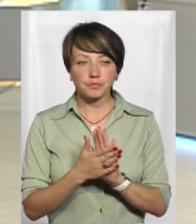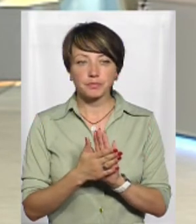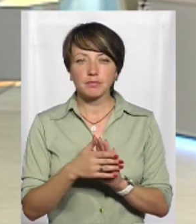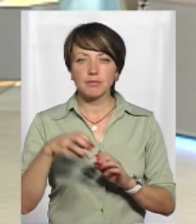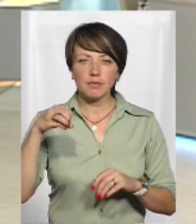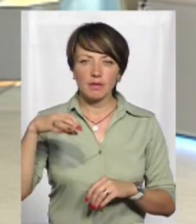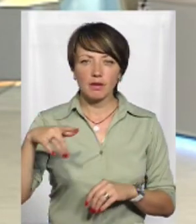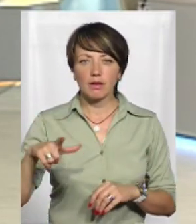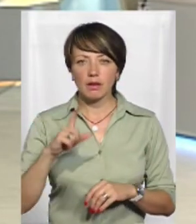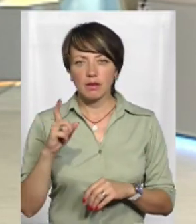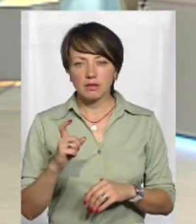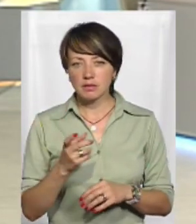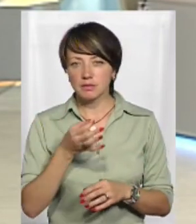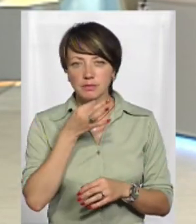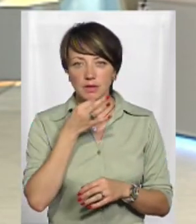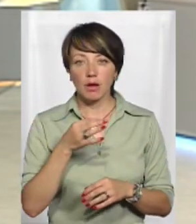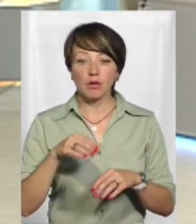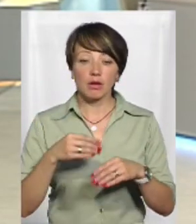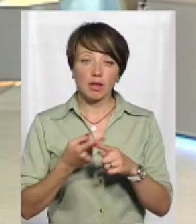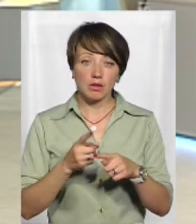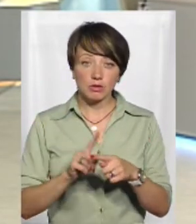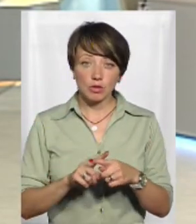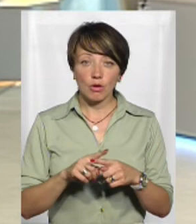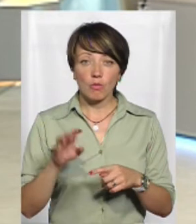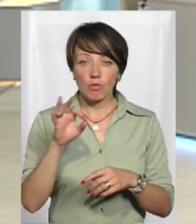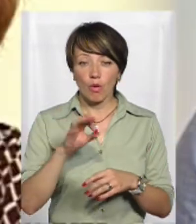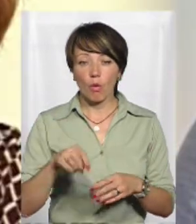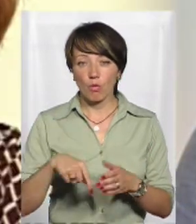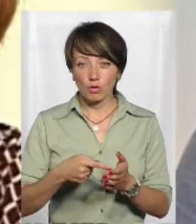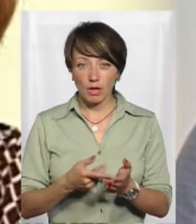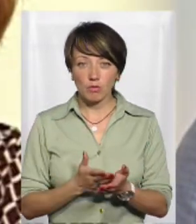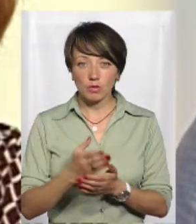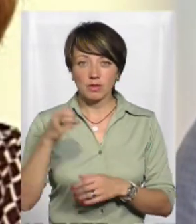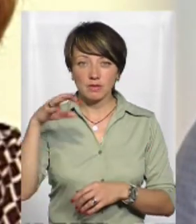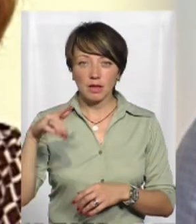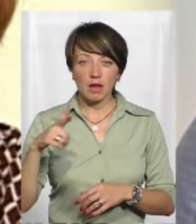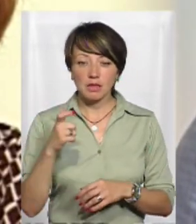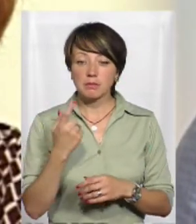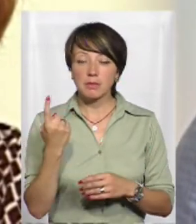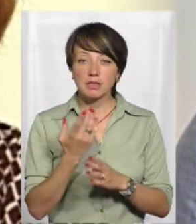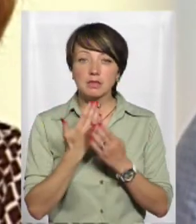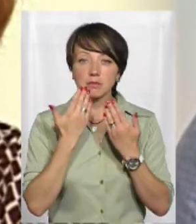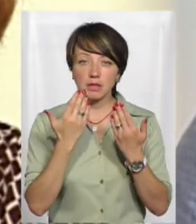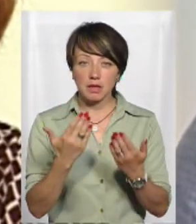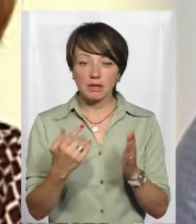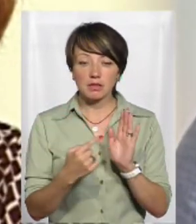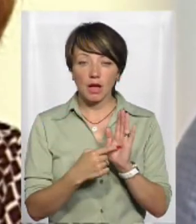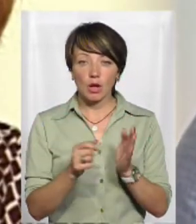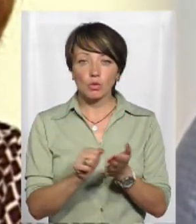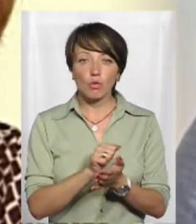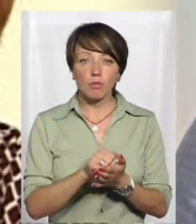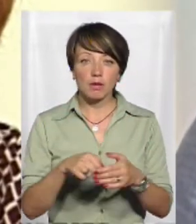надавачами послуг? Ну, звичайно, надавач послуг, якщо ви говорите про комунальні послуги, перше, що він запитає, це